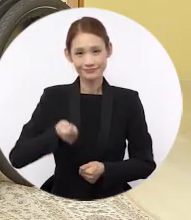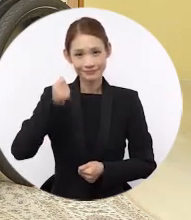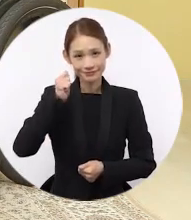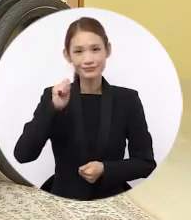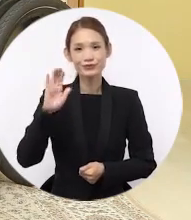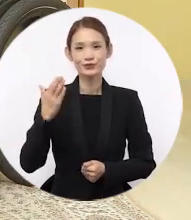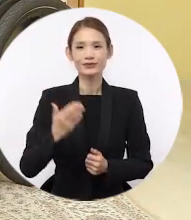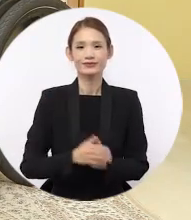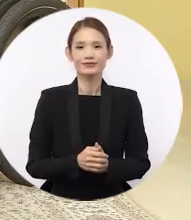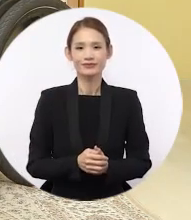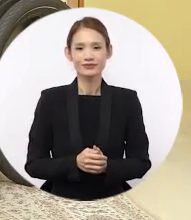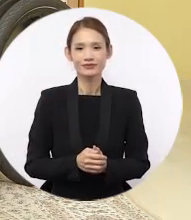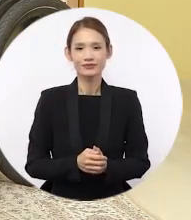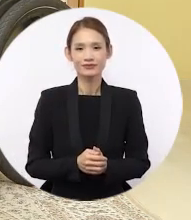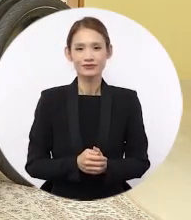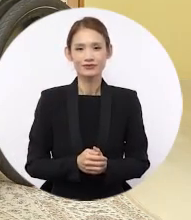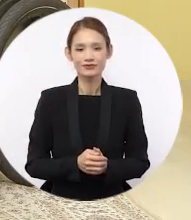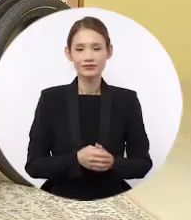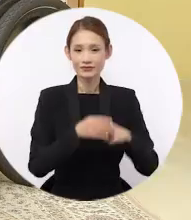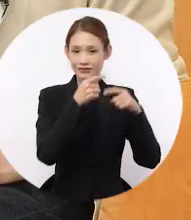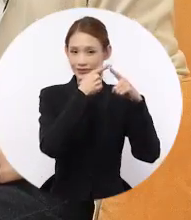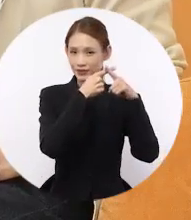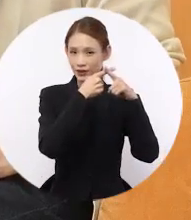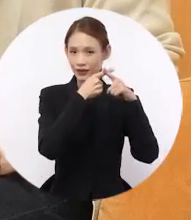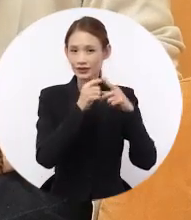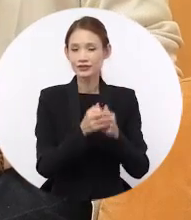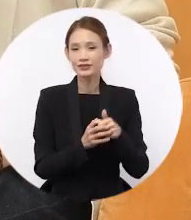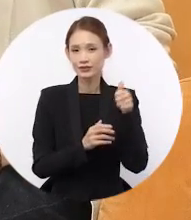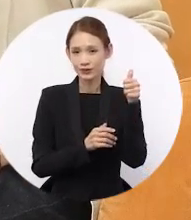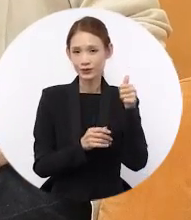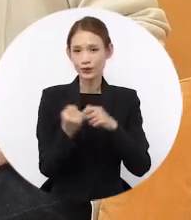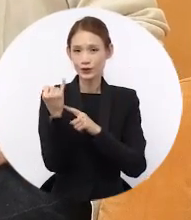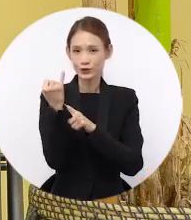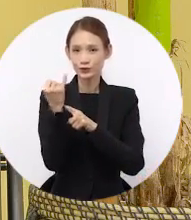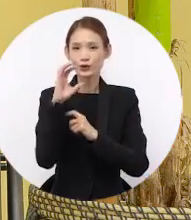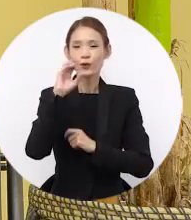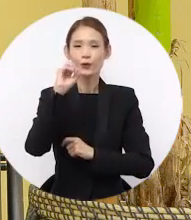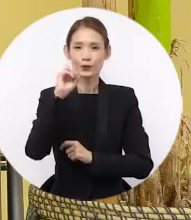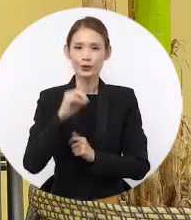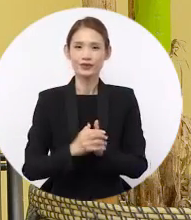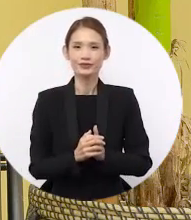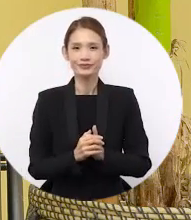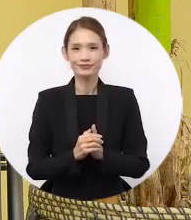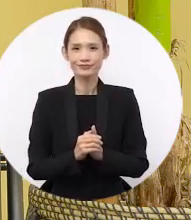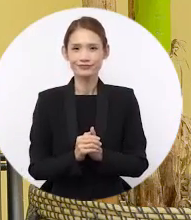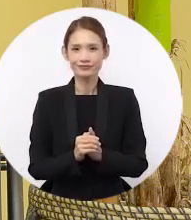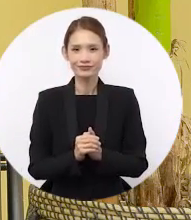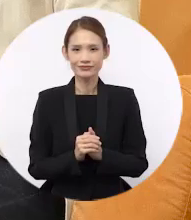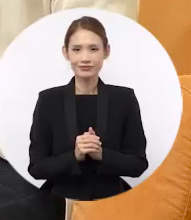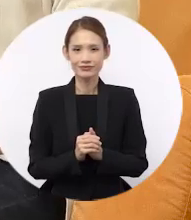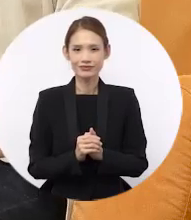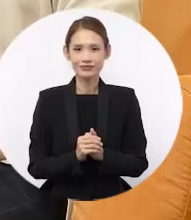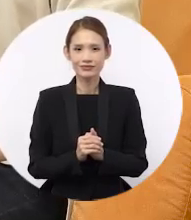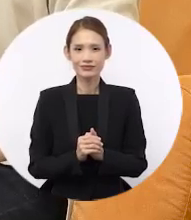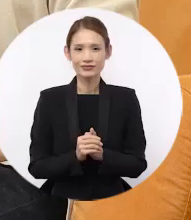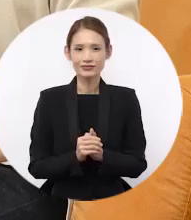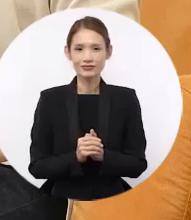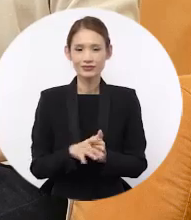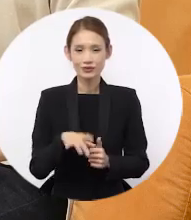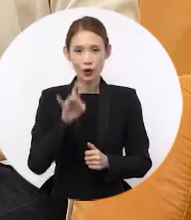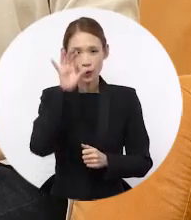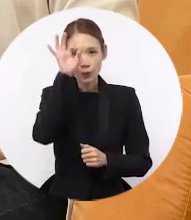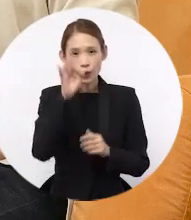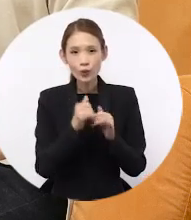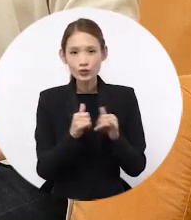네, 들어주시면 돼요. 네, X 한솔님 들어주셨고요. 네, 지훈님 O 들어주셨습니다. 지금 근데 한솔님